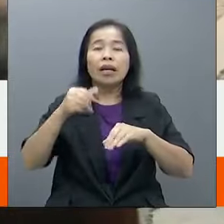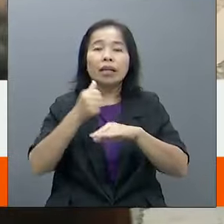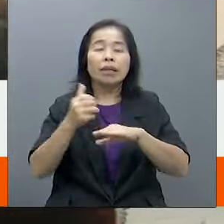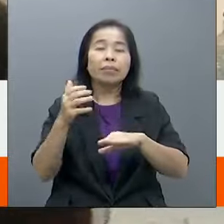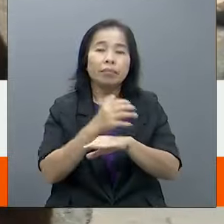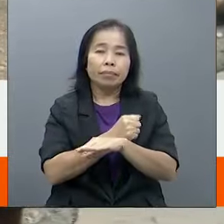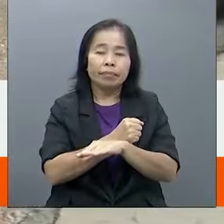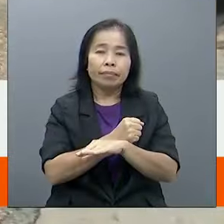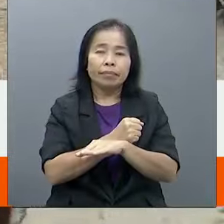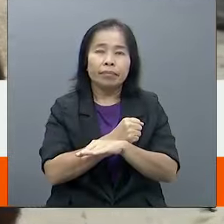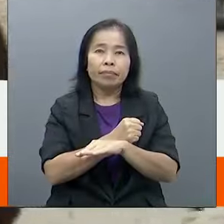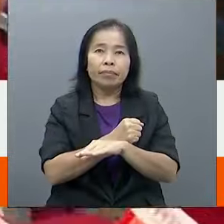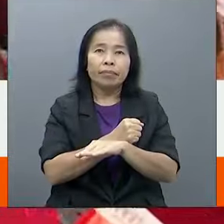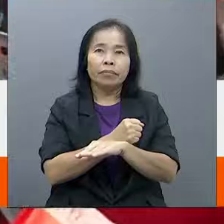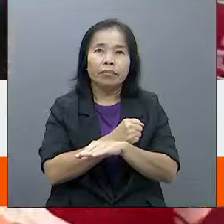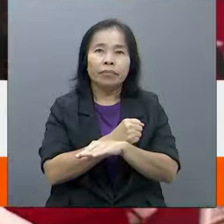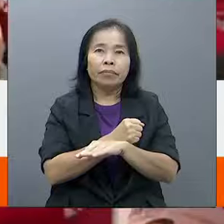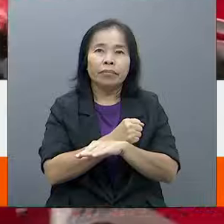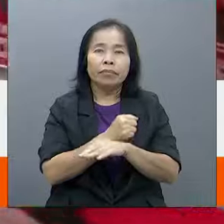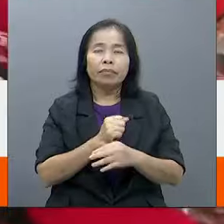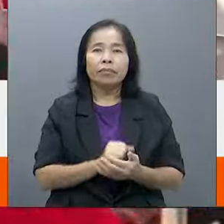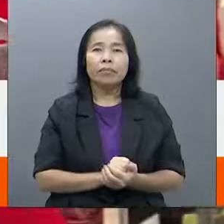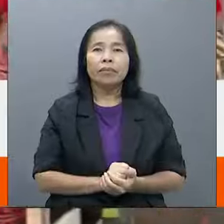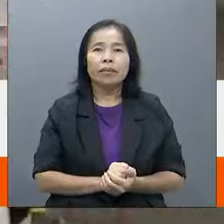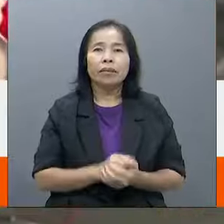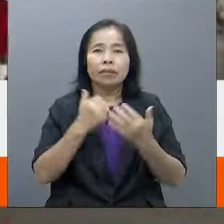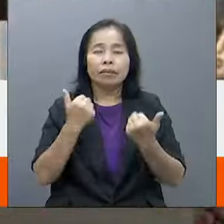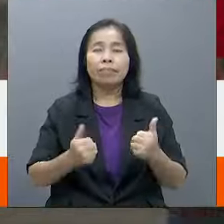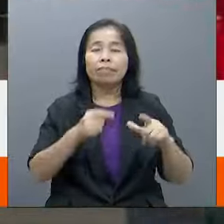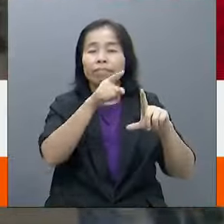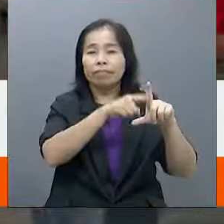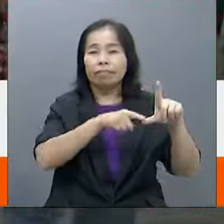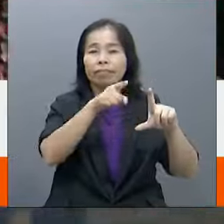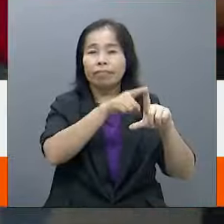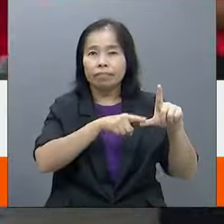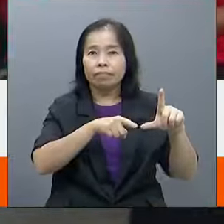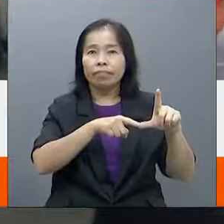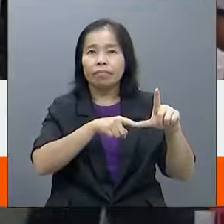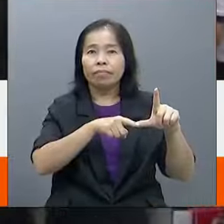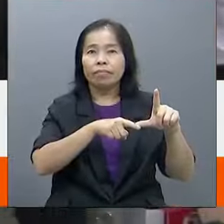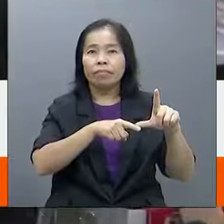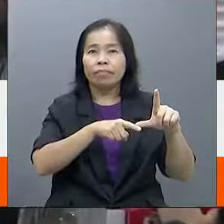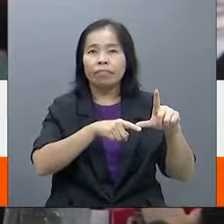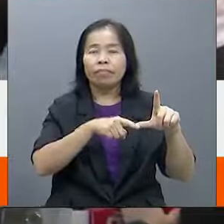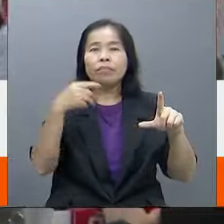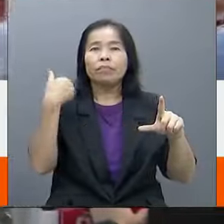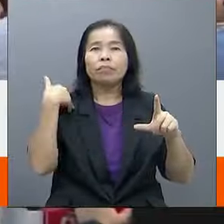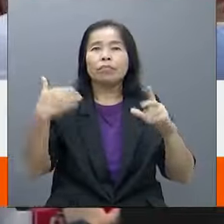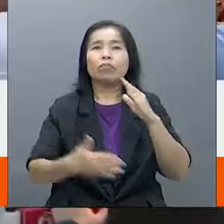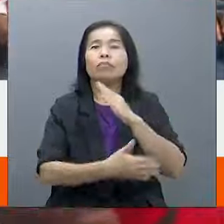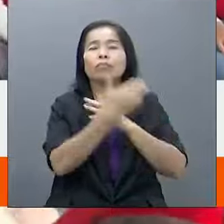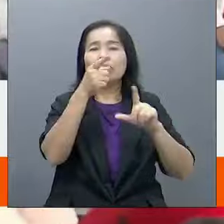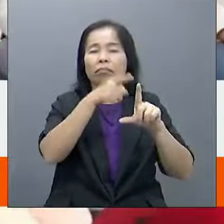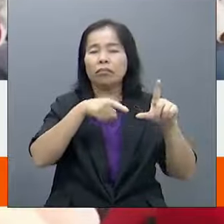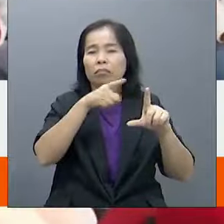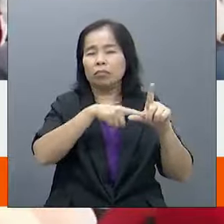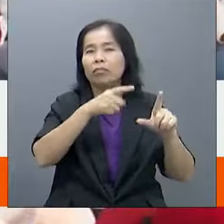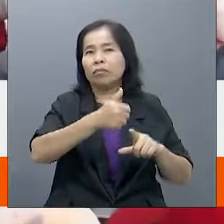ครับซ ึ่ งปรากฏว่านะครับก้าวไกลกลับไปชนะในพื้นที่ซึ่งผมมองว่าโอกาสที่ก้าวไกลจะชนะเนี่ยมันเป็นไปได้ในพื้นที่เข